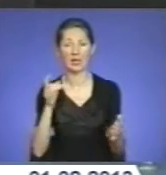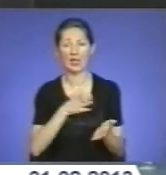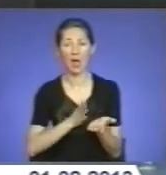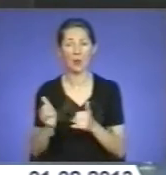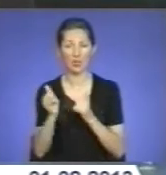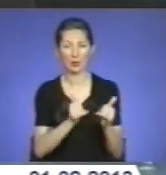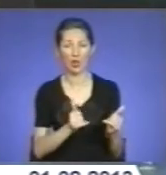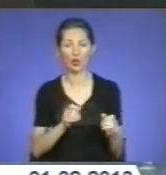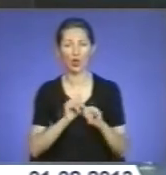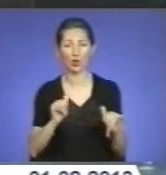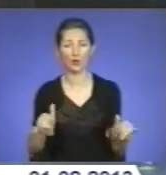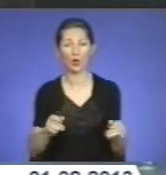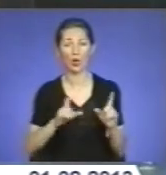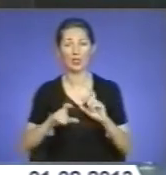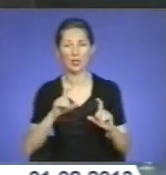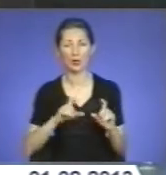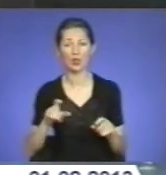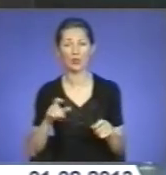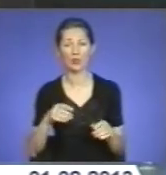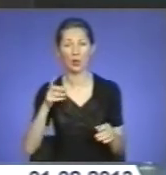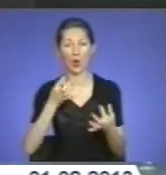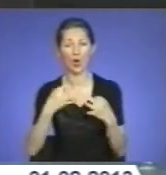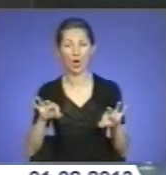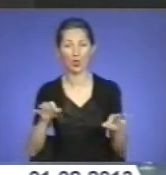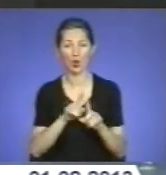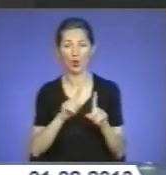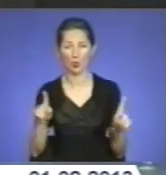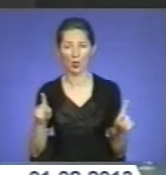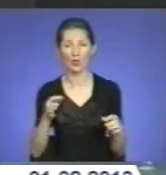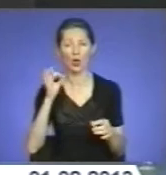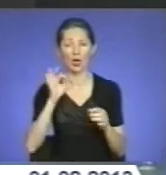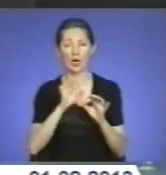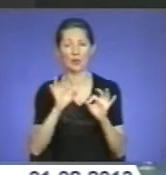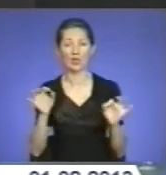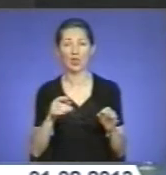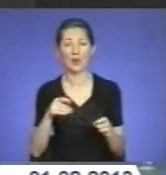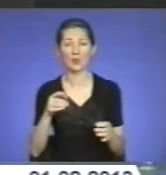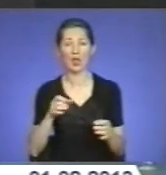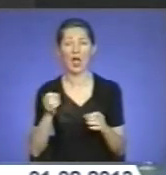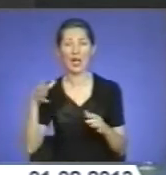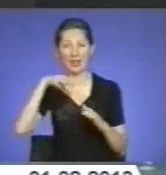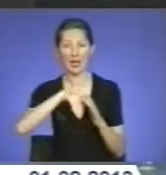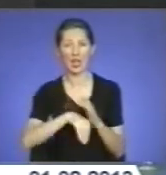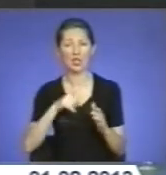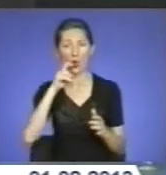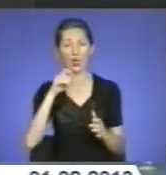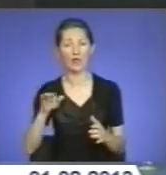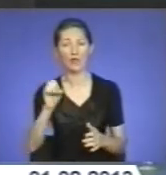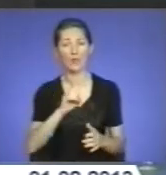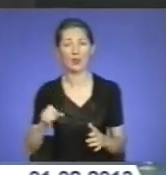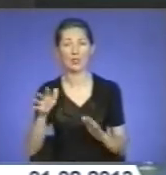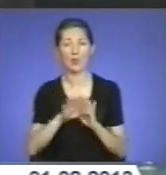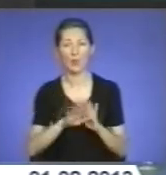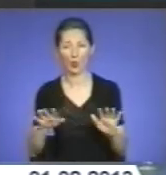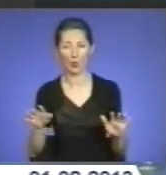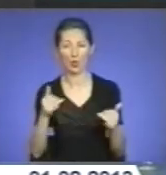демократії. Особливо актуально питання реформації звучить у контексті інтеграції України в європейський простір. Нині про концепцію нової системи